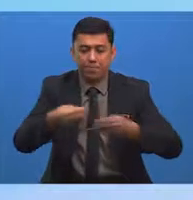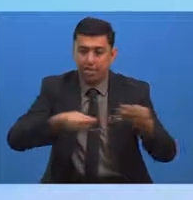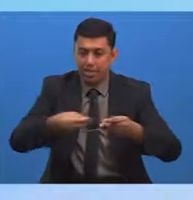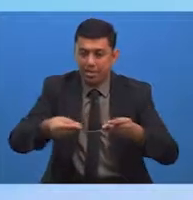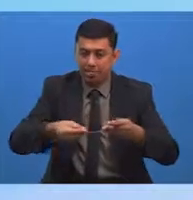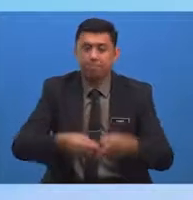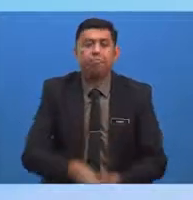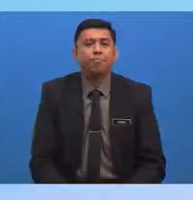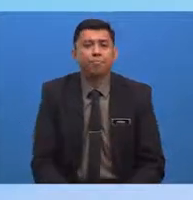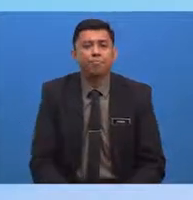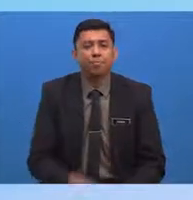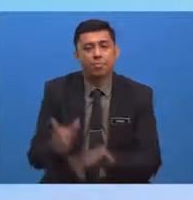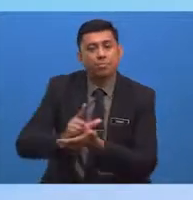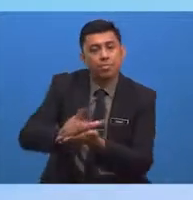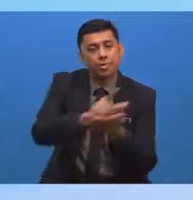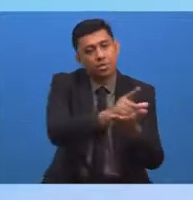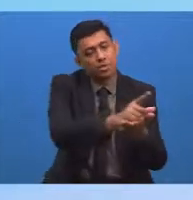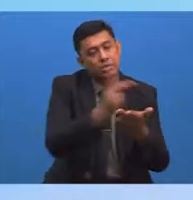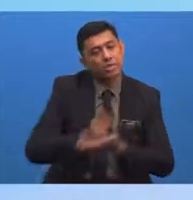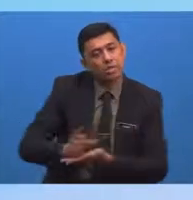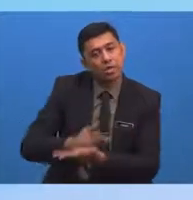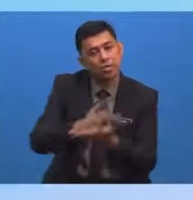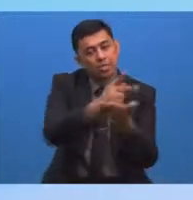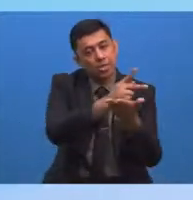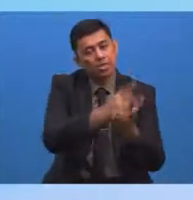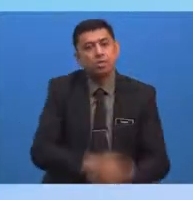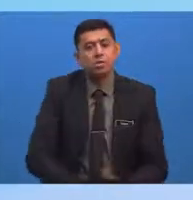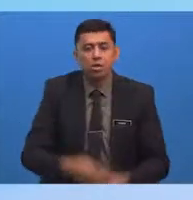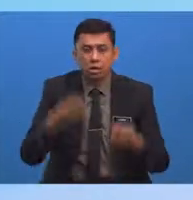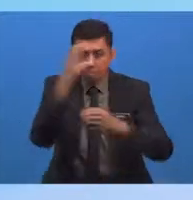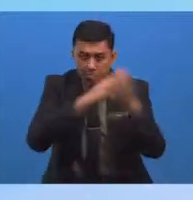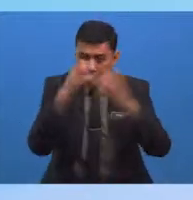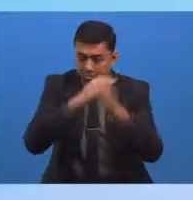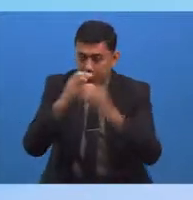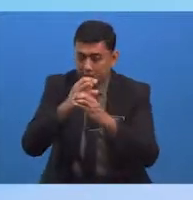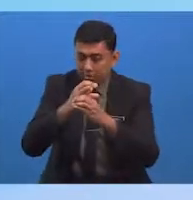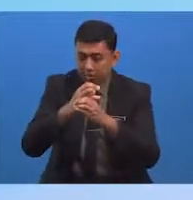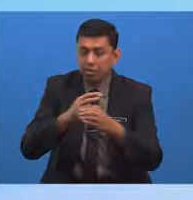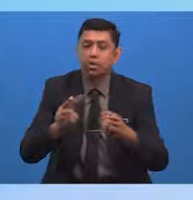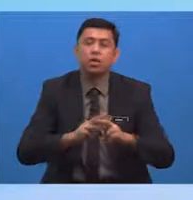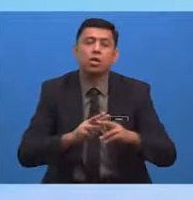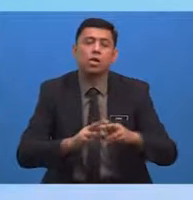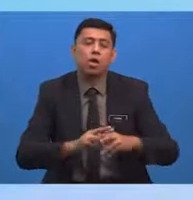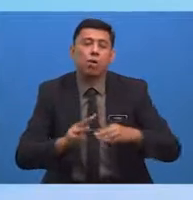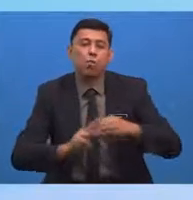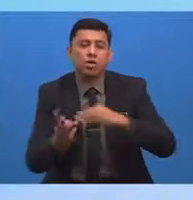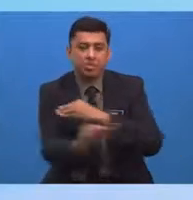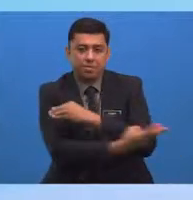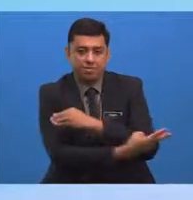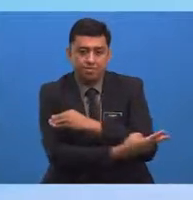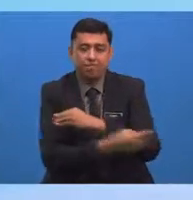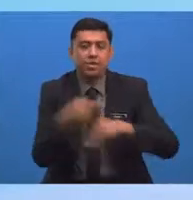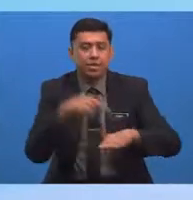perdagangan. Beliau berlayar menggunakan kapal Royalis dan berusaha mencari kawasan perdagangan di Tanah Melayu dan